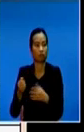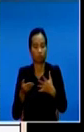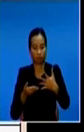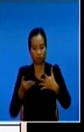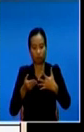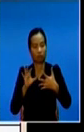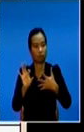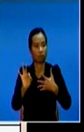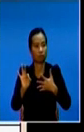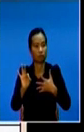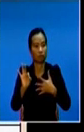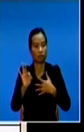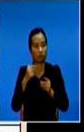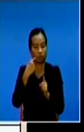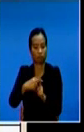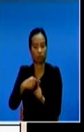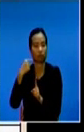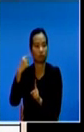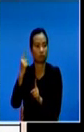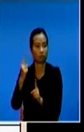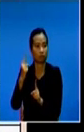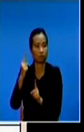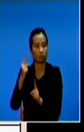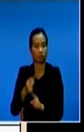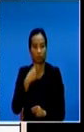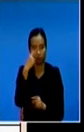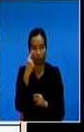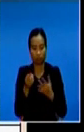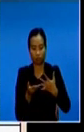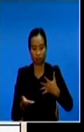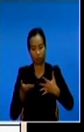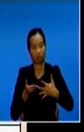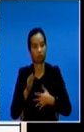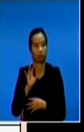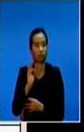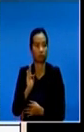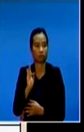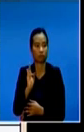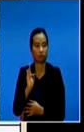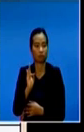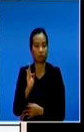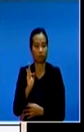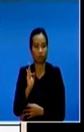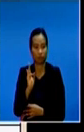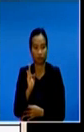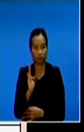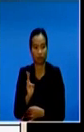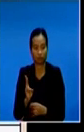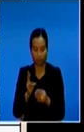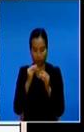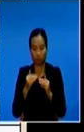9บวก1ปีลำดับ9ขยับมาเป็นลำดับ7ถูกไหมฮะส่วนลำดับ